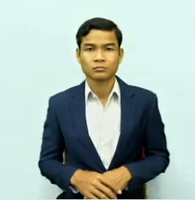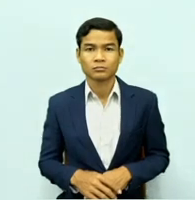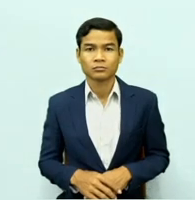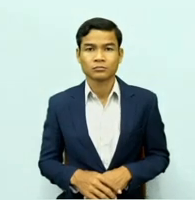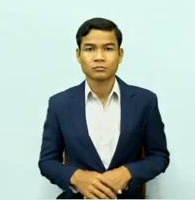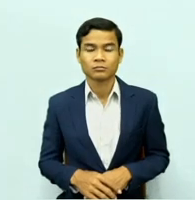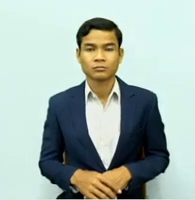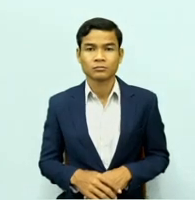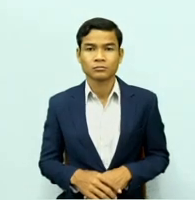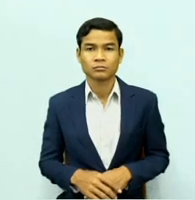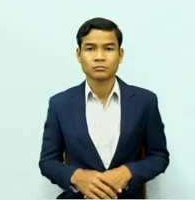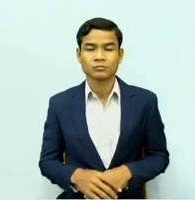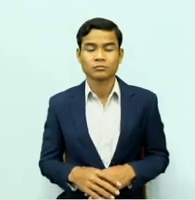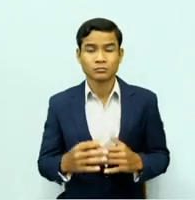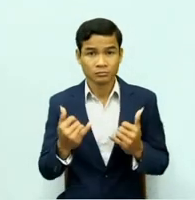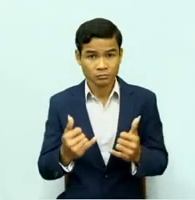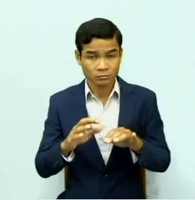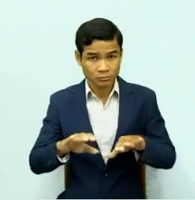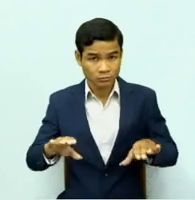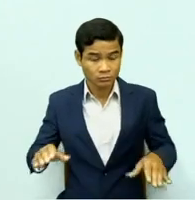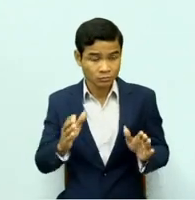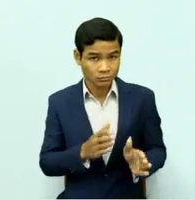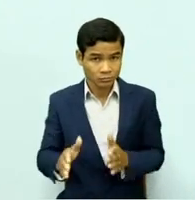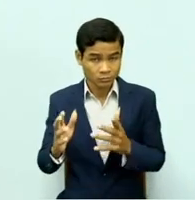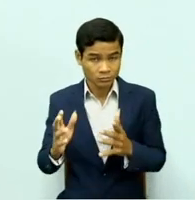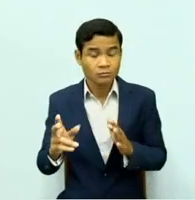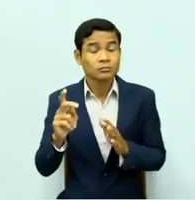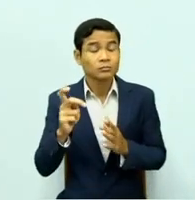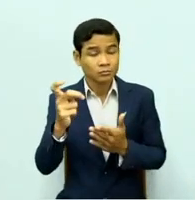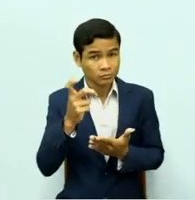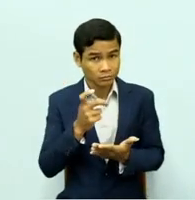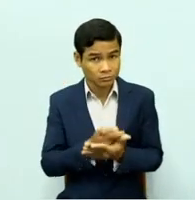បាទ កូន រៀប បាន លំនាំ គំរូ ណា កូន